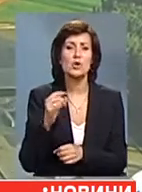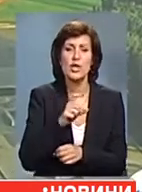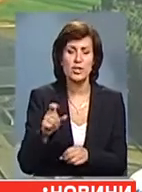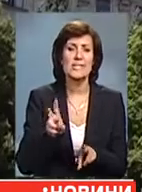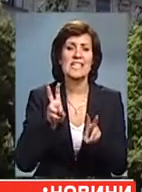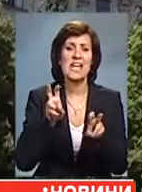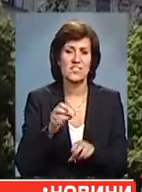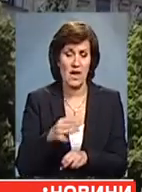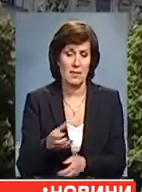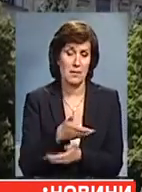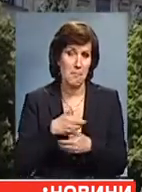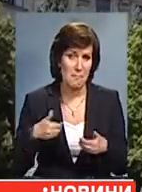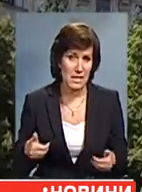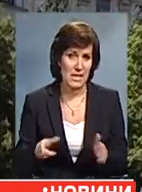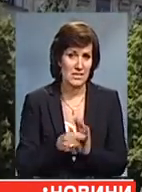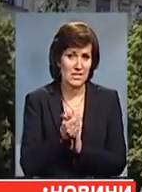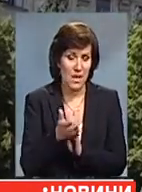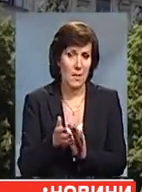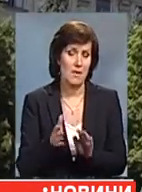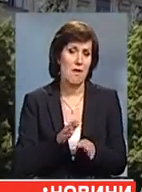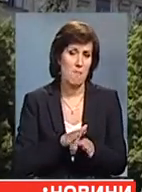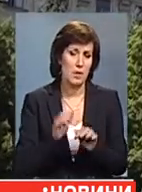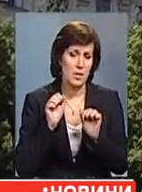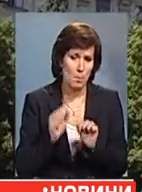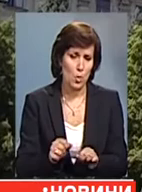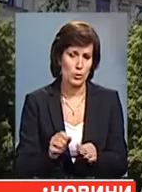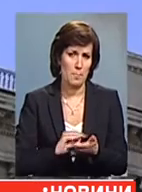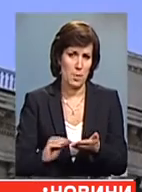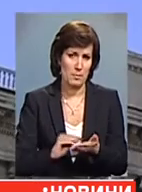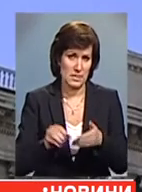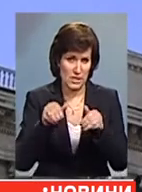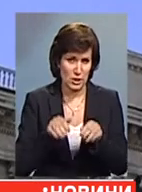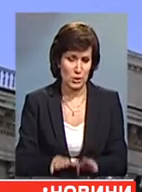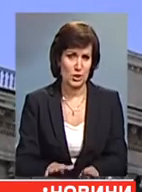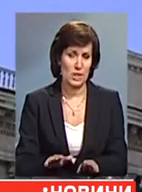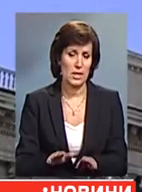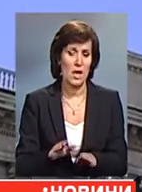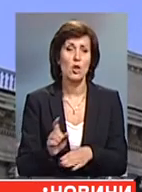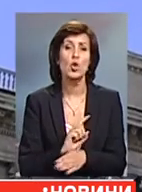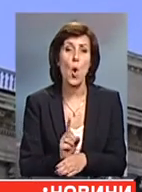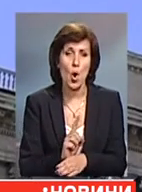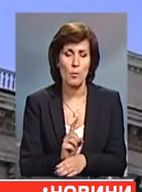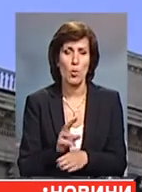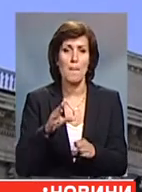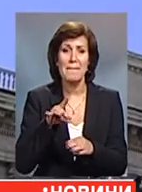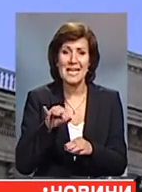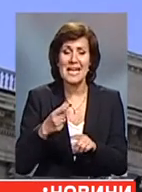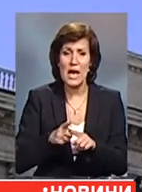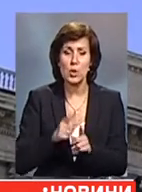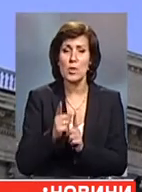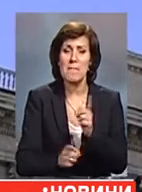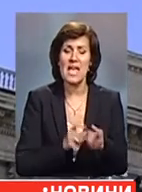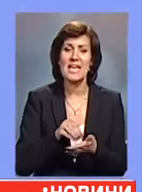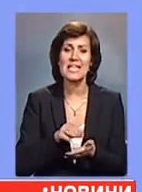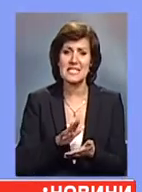названий, мы с вами вполне можем прописать в решении норму, при которой